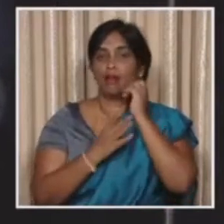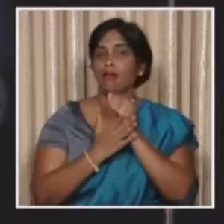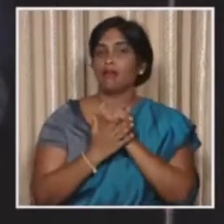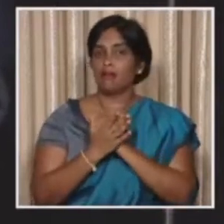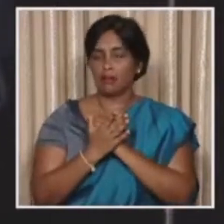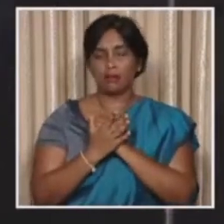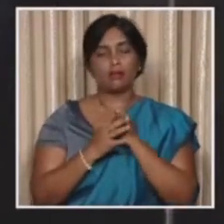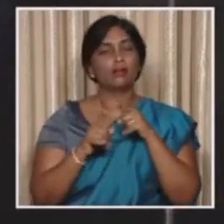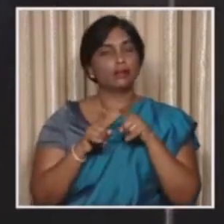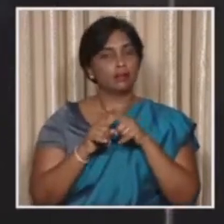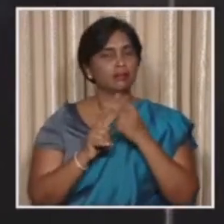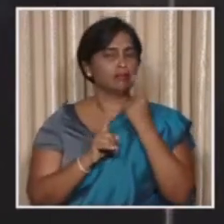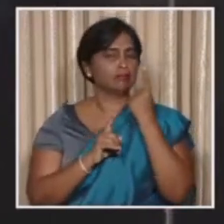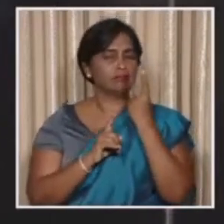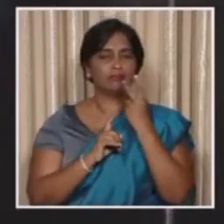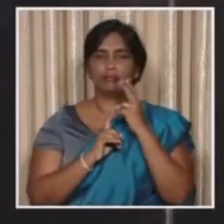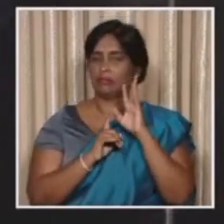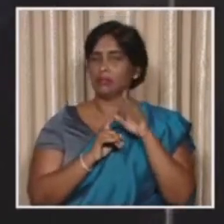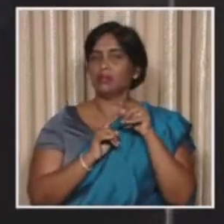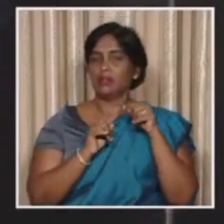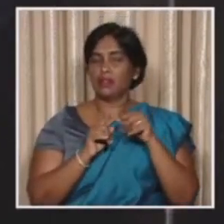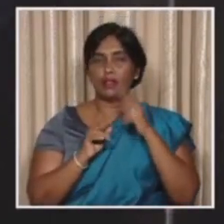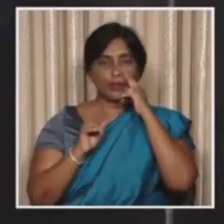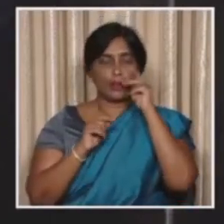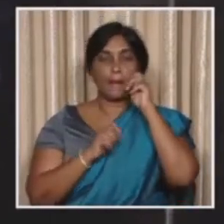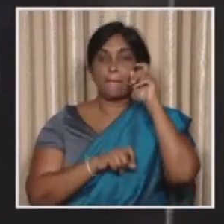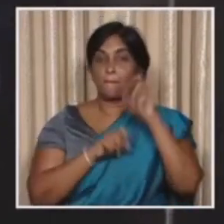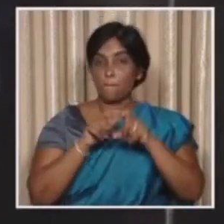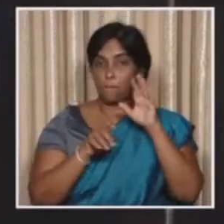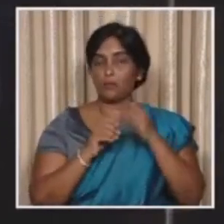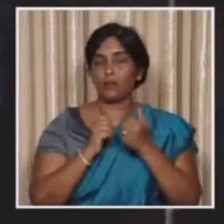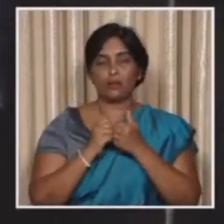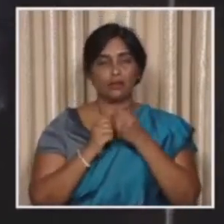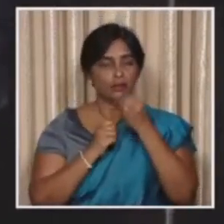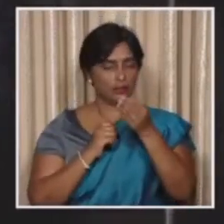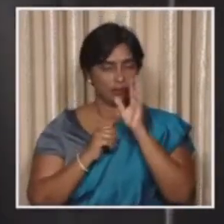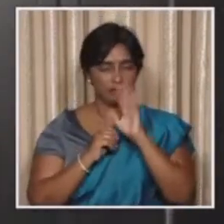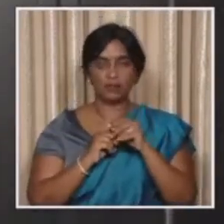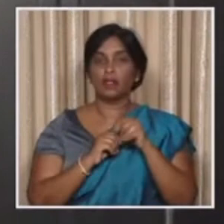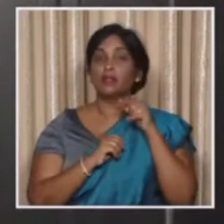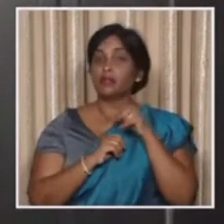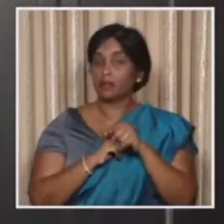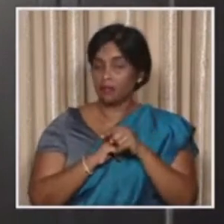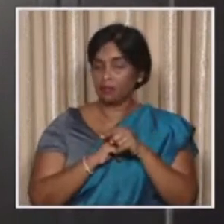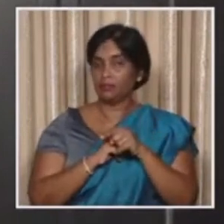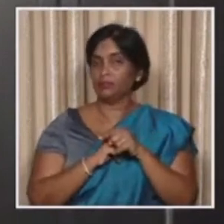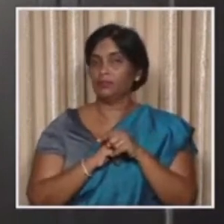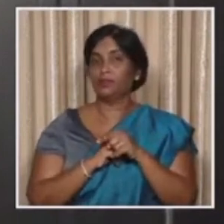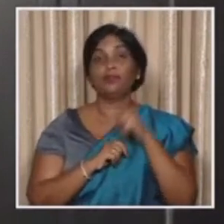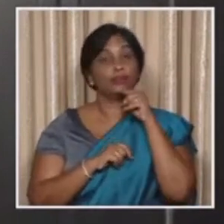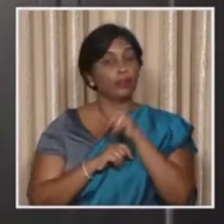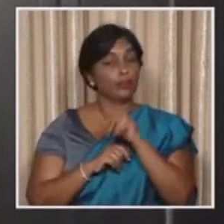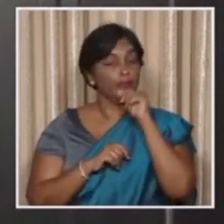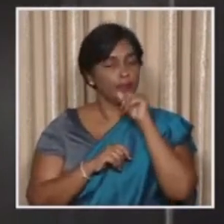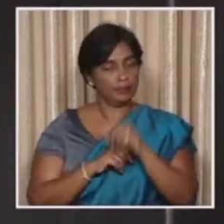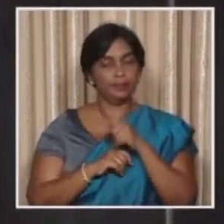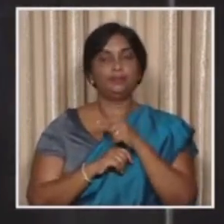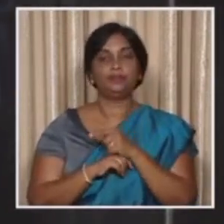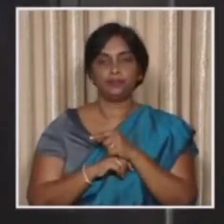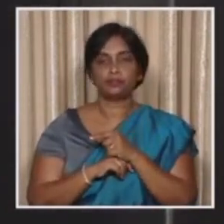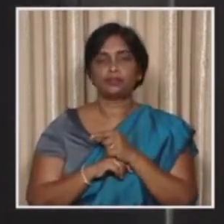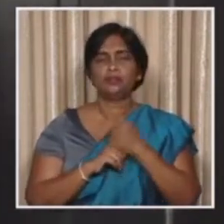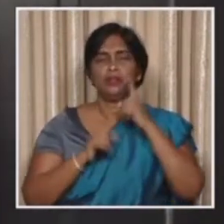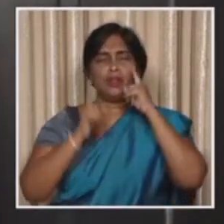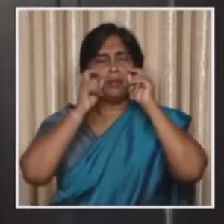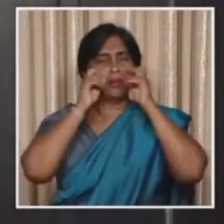இரண்டு மூன்று முன்மொழிவுகள் மலையக மக்களுக்காக வைக்கப்பட்டிருக்கின்றது. இது சரியாக காணல் நீர் போன்ற முன்மொழிவுகளாக